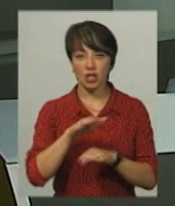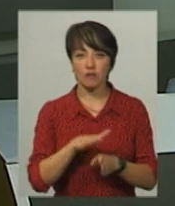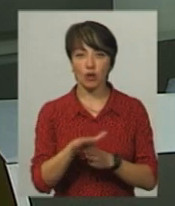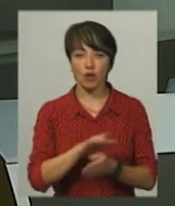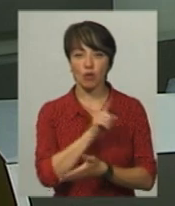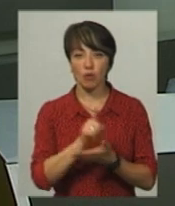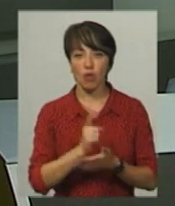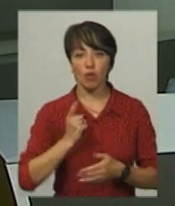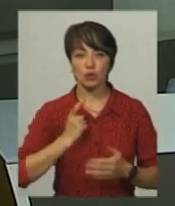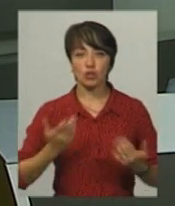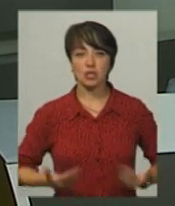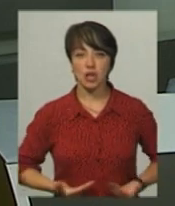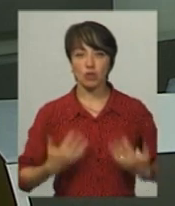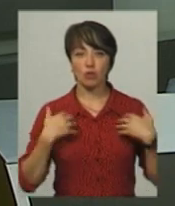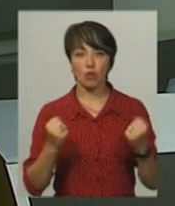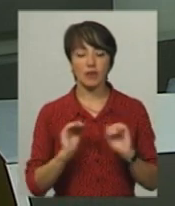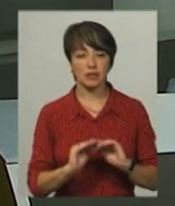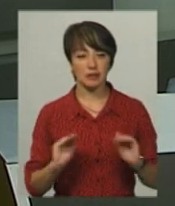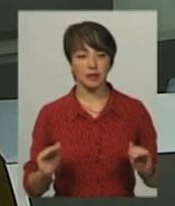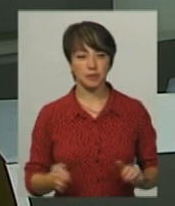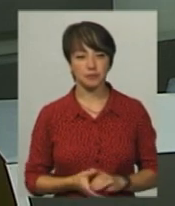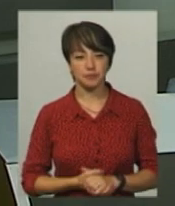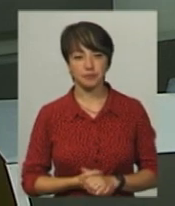обов'язків щодо охорони життя і здоров'я дітей».